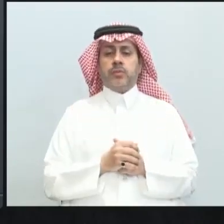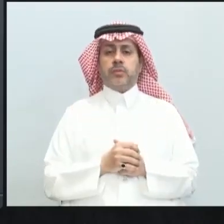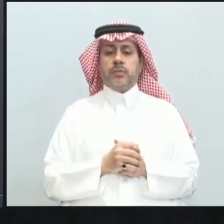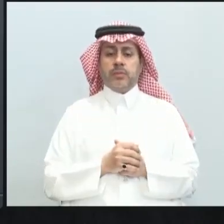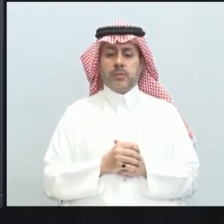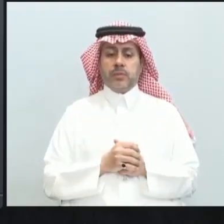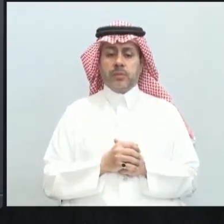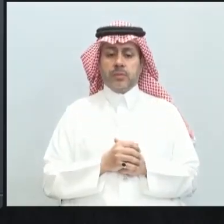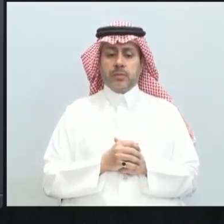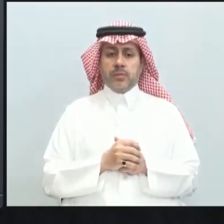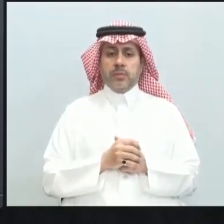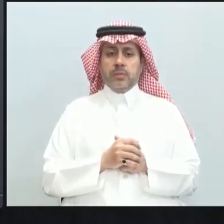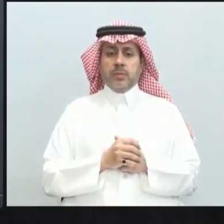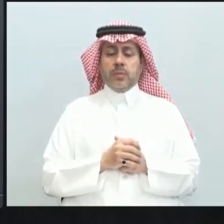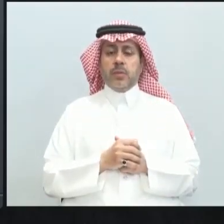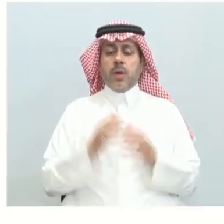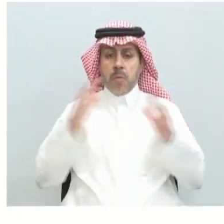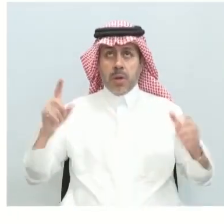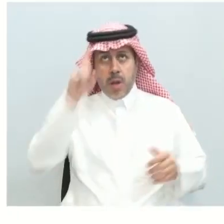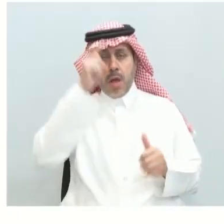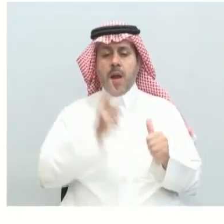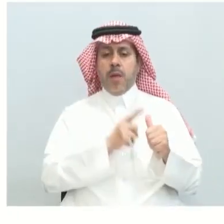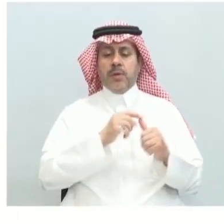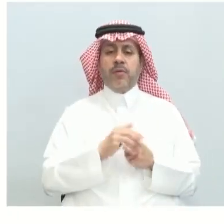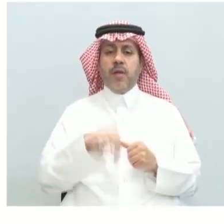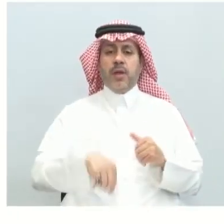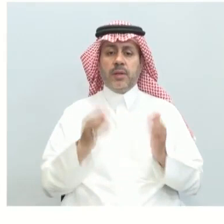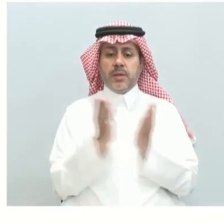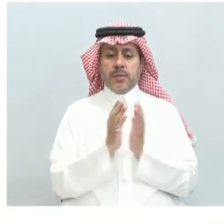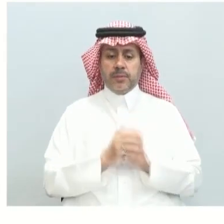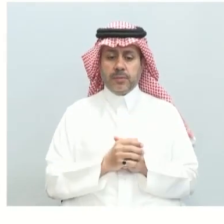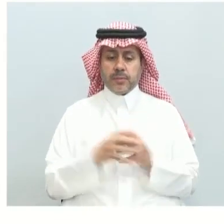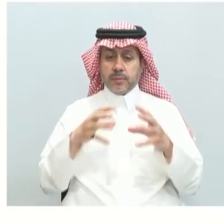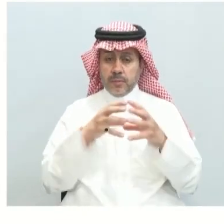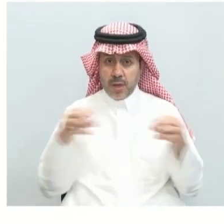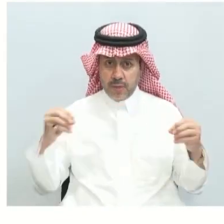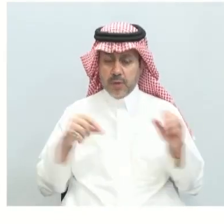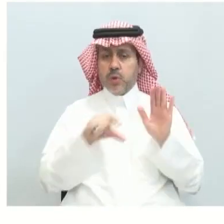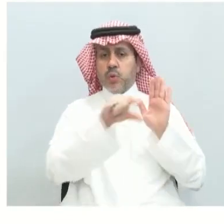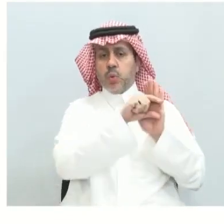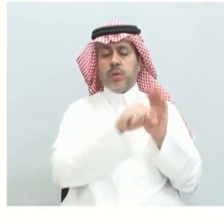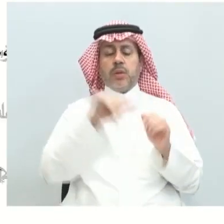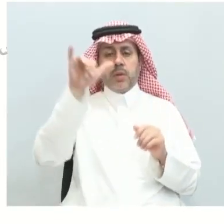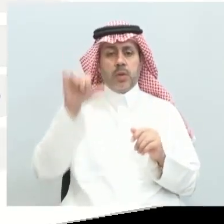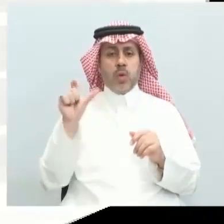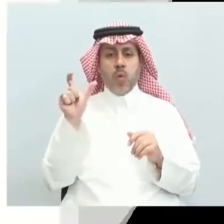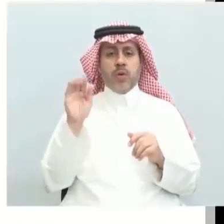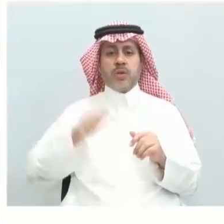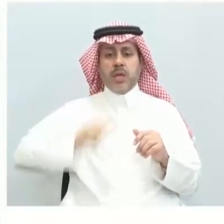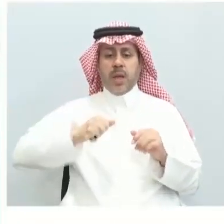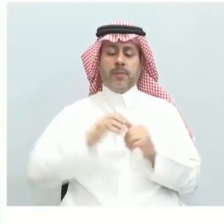ايها الطلاب والطالبات على بركه الله نبدا مع درسنا في التعريف بهذه الصوره الكريمه